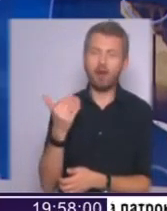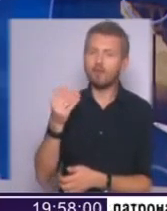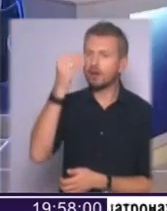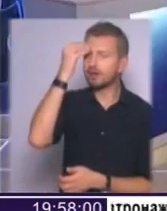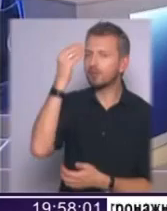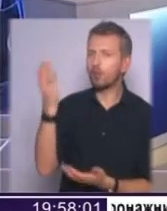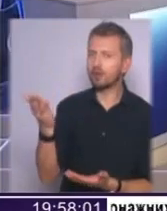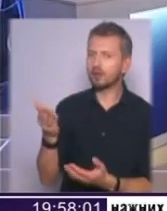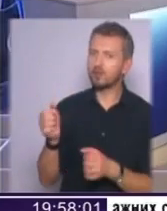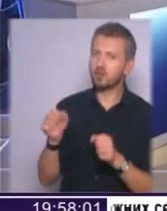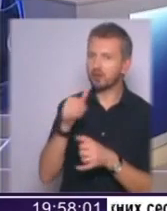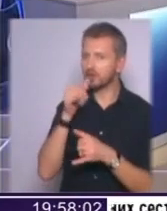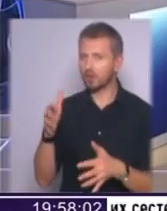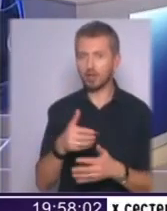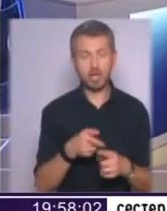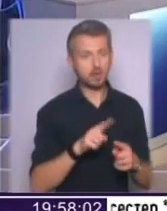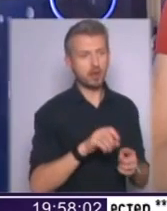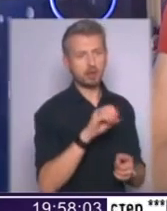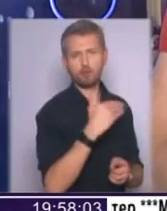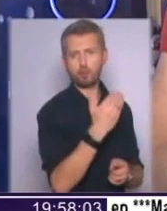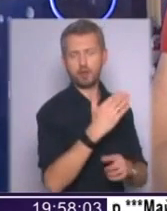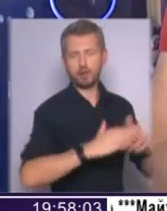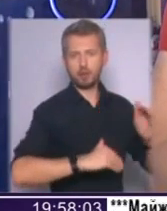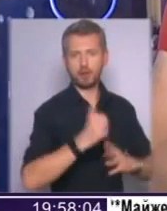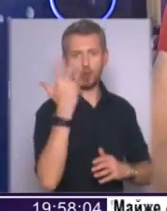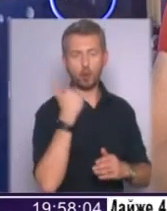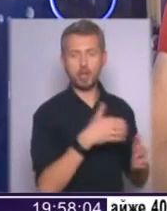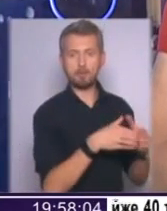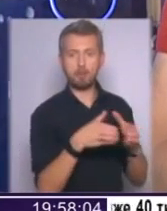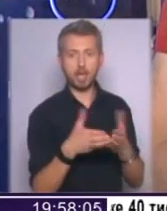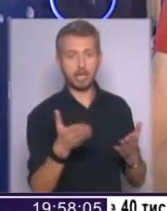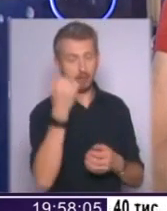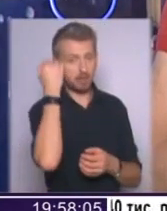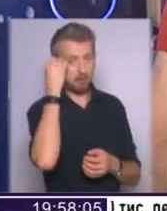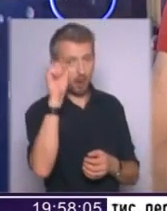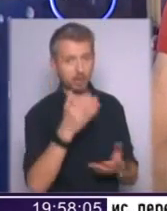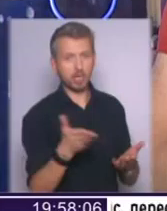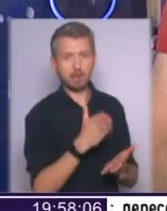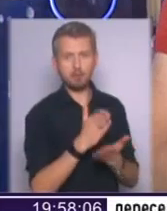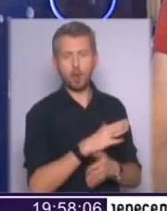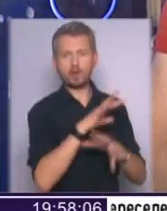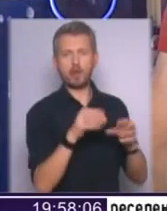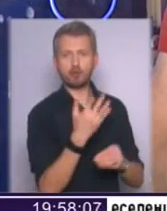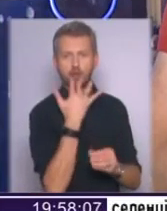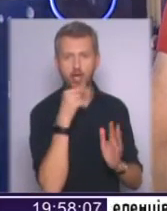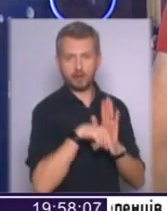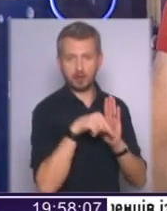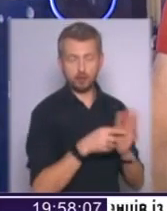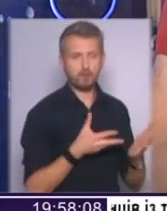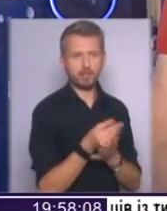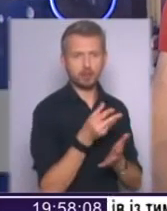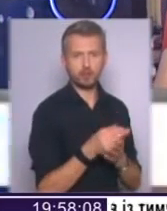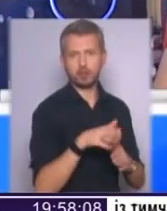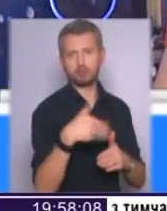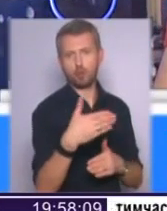реально це запровадити в Україні? Це насправді європейська практика, коли партії, які перемагають, які мають загальнонаціональне значення, вони фінансуються з боку держави.